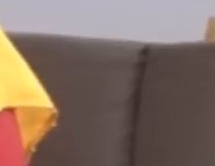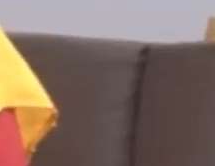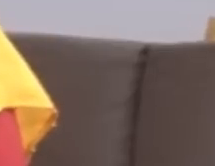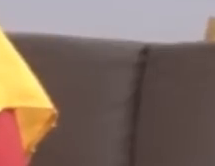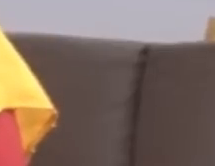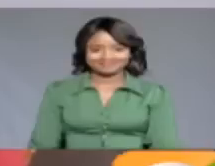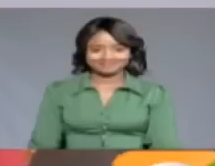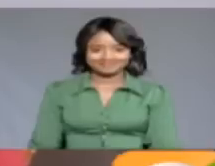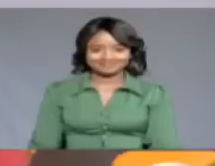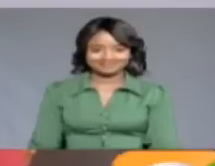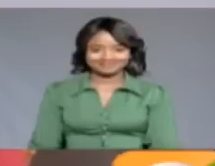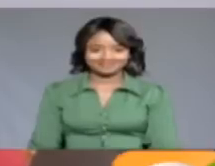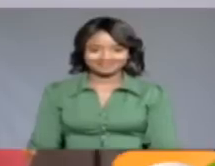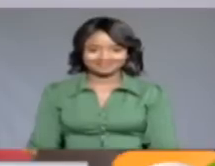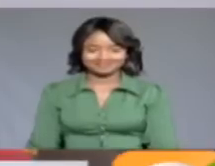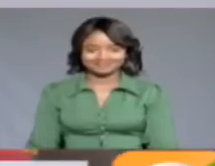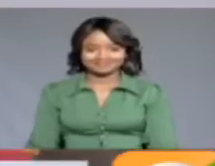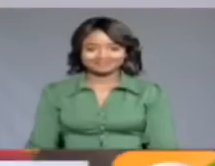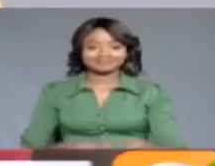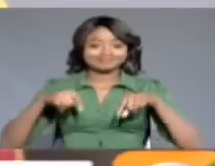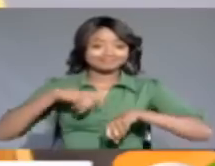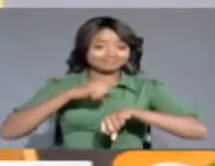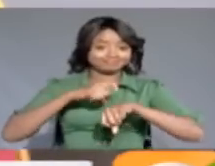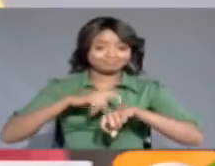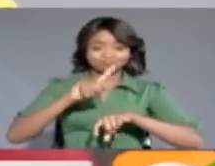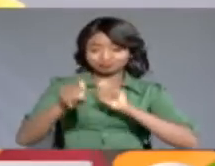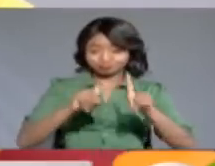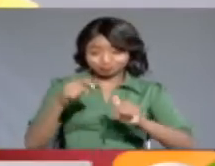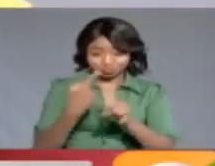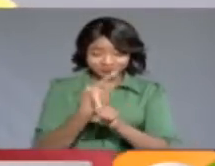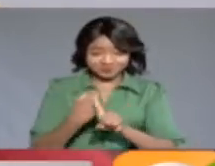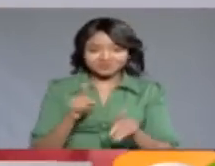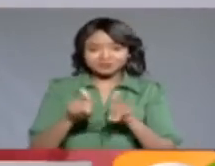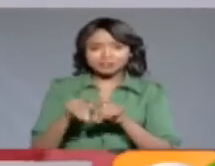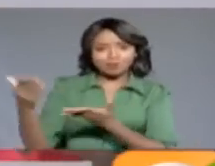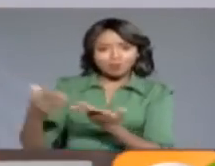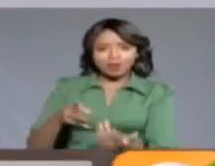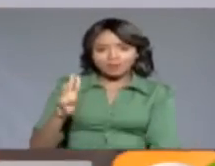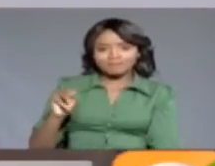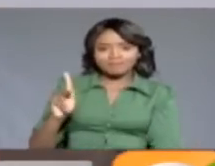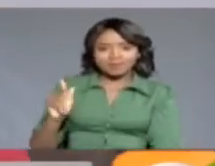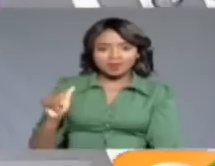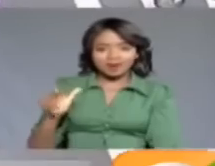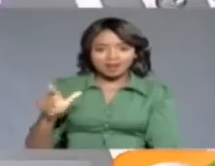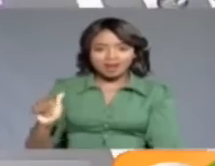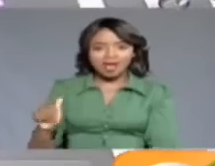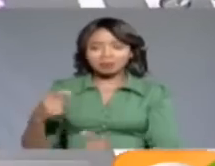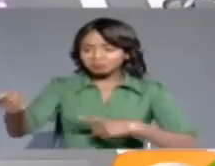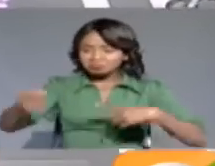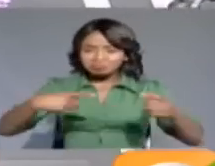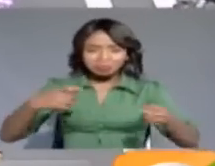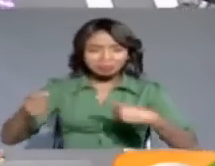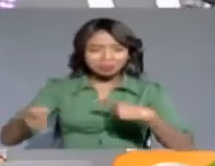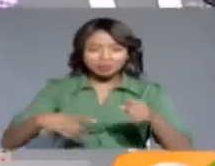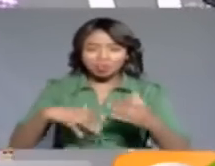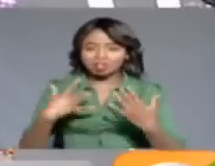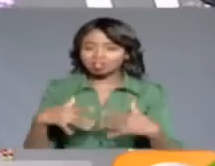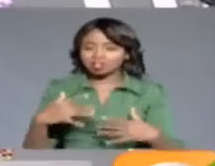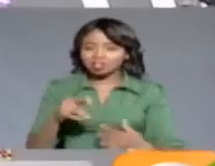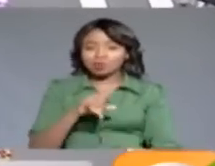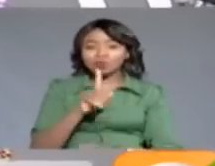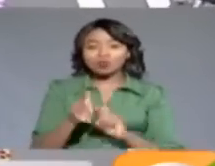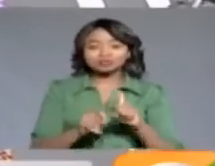Mtazamaji, umetumia wakati wa maswali na Bi Msafwari, na pia tunamkaribisha mkala. Karibu sana. Maswali yanaingia ni mengi sana Bi